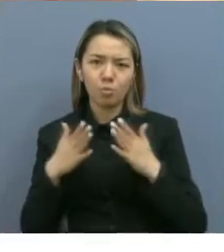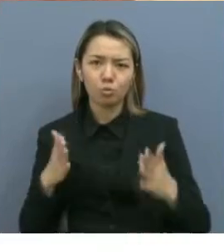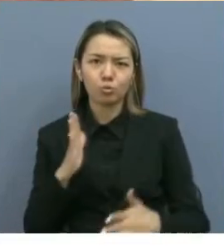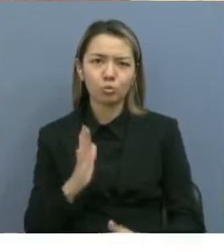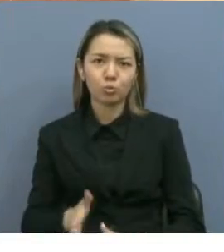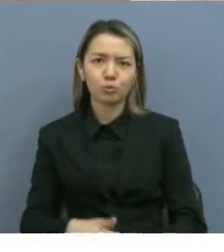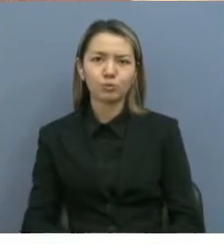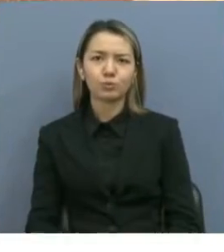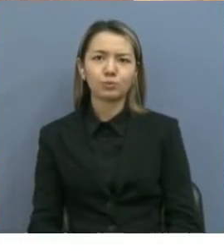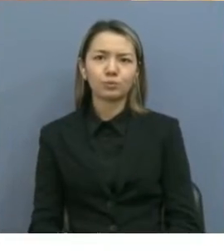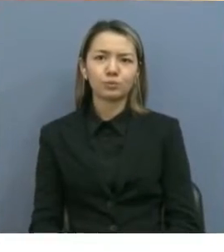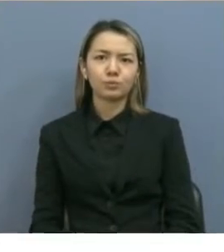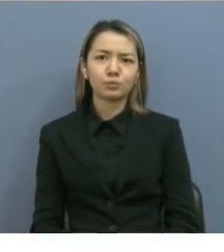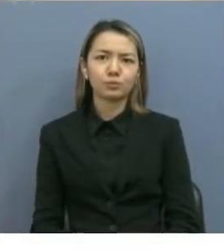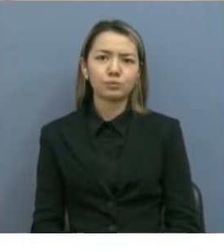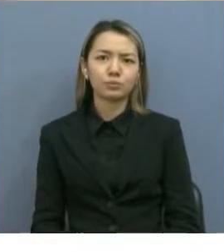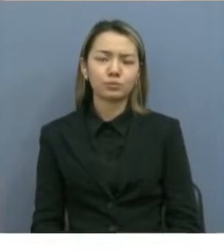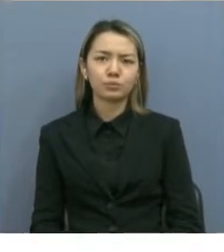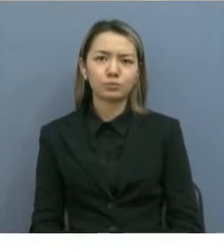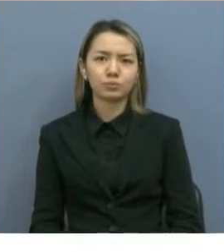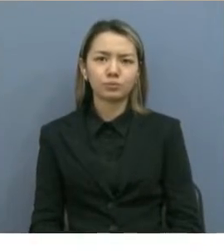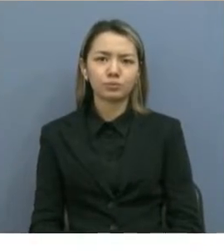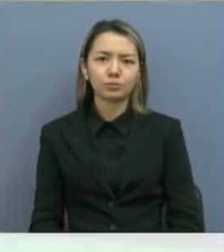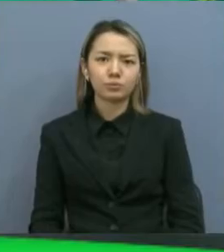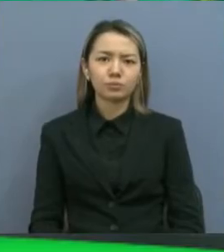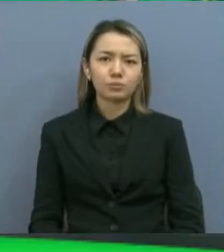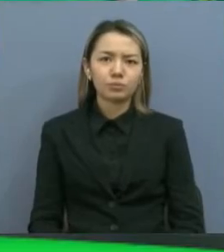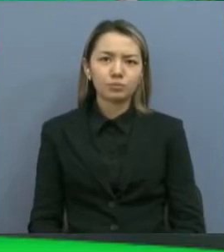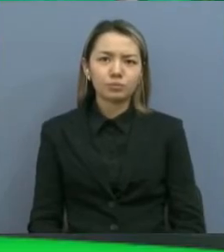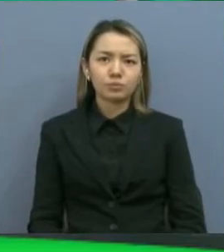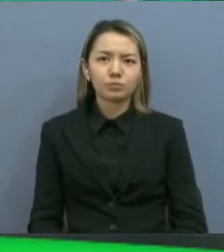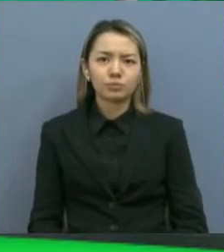Ерболат Серікбай, Ермек Махметов, Абай Төлеген, Көкше ақпарат.